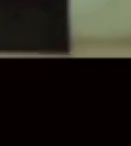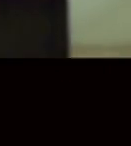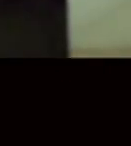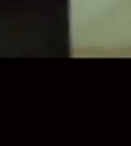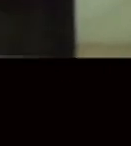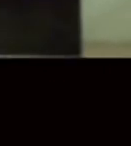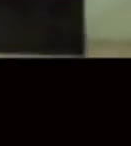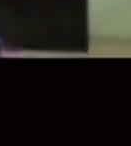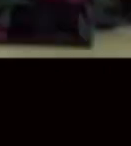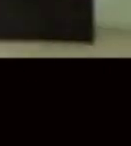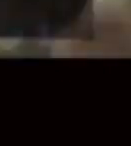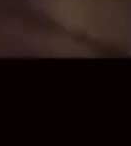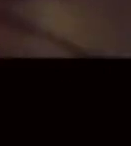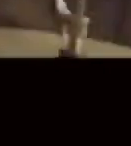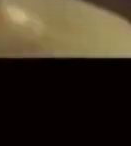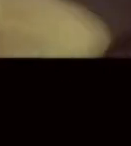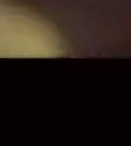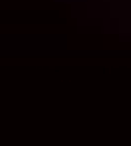hebat, bahagia.